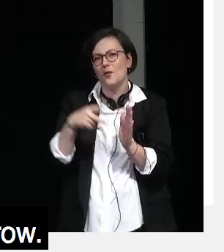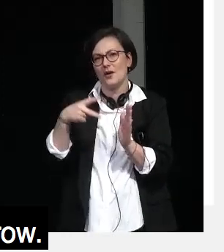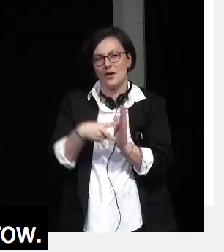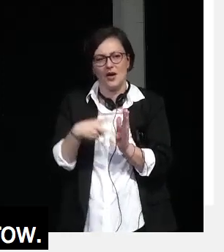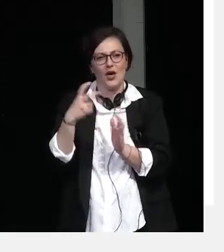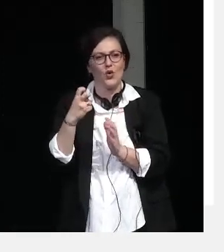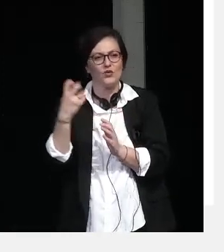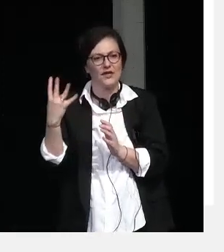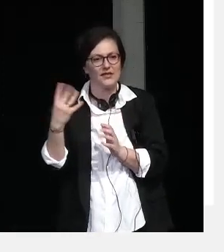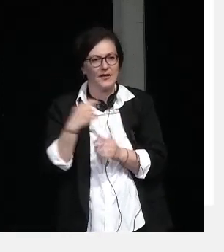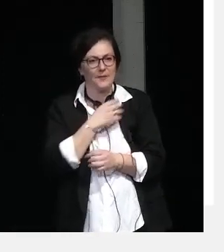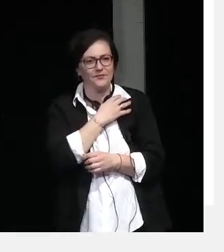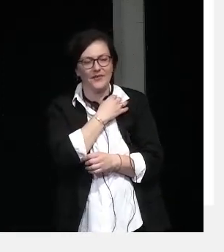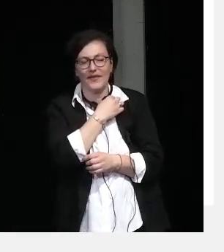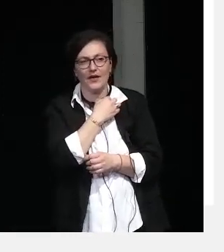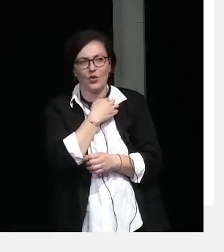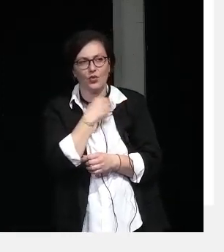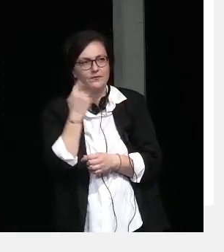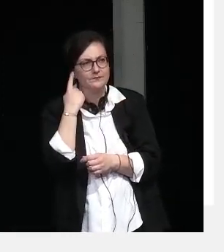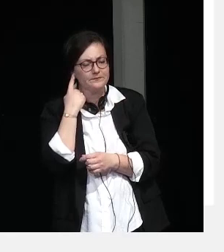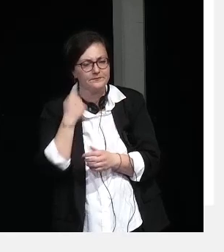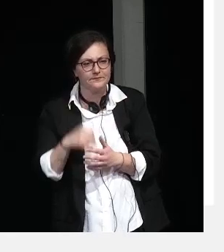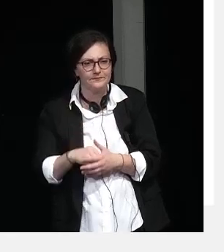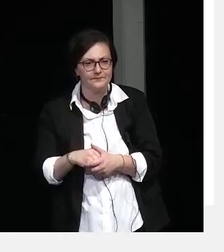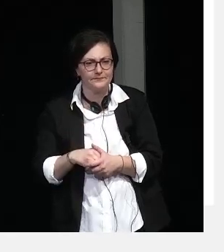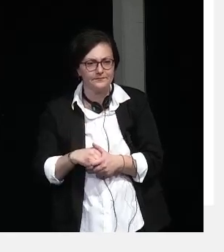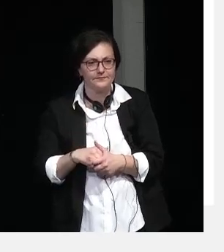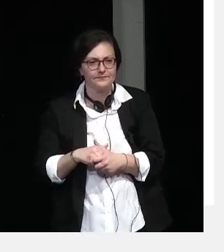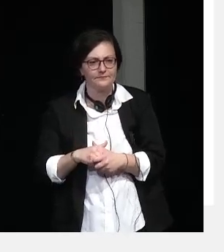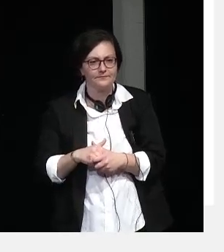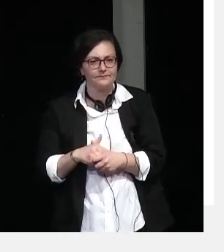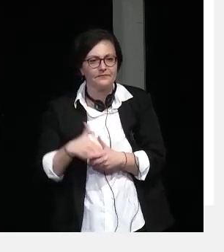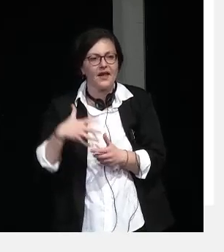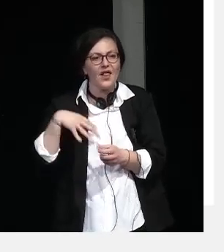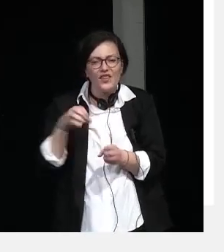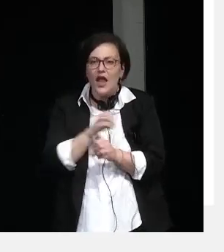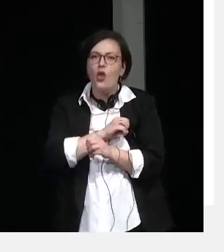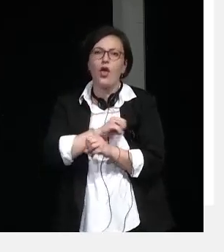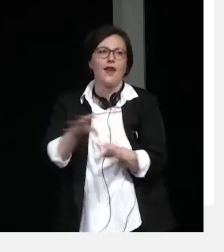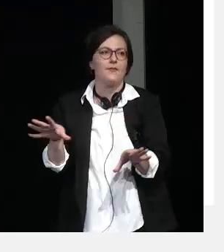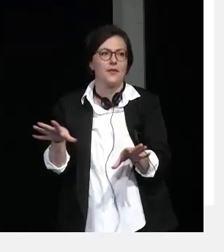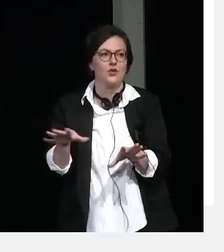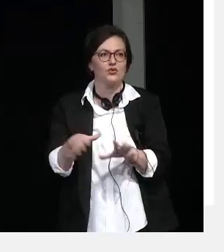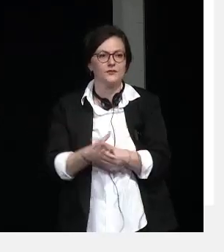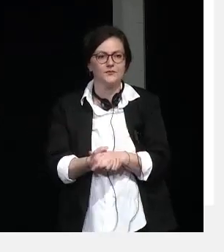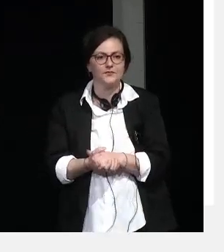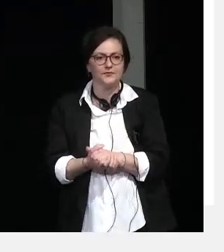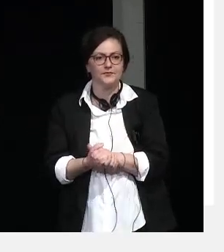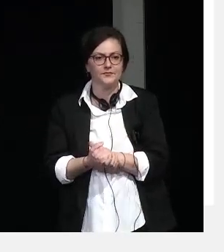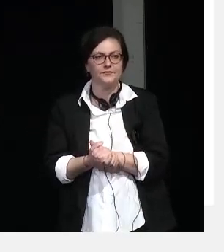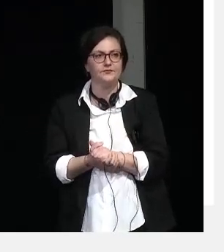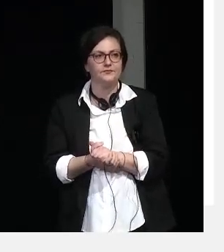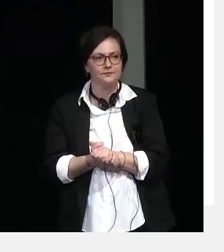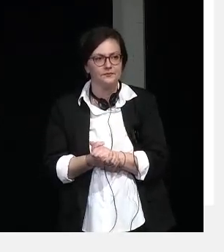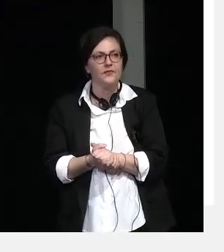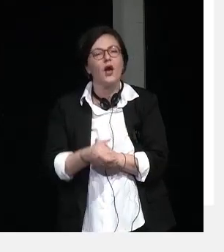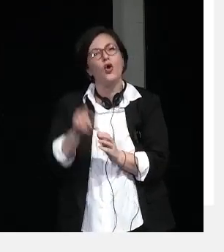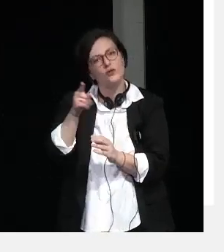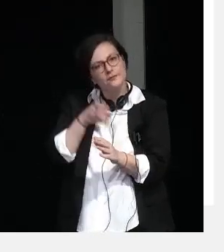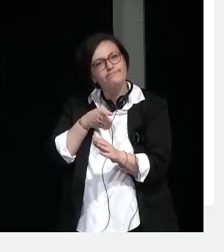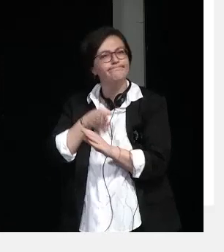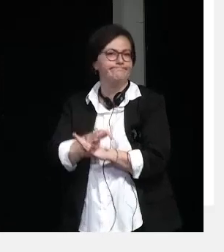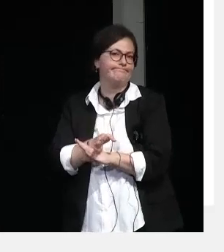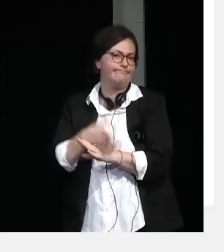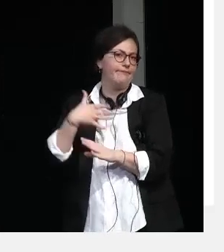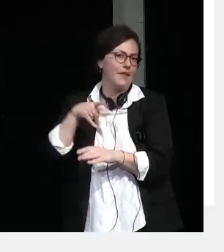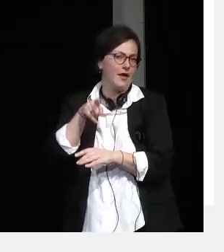αρρωγό της. Όφιλα να το επικοινωνήσω. Καλά κάνετε. Ναι. Ναι. Να είστε καλά, σας ευχαριστούμε. Ευχαριστούμε